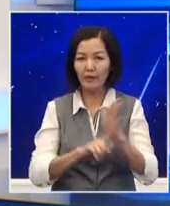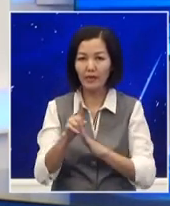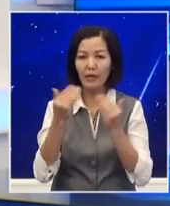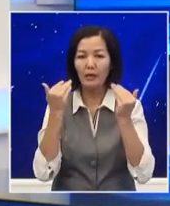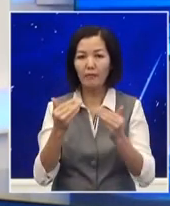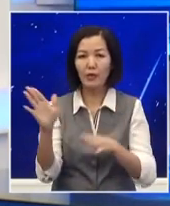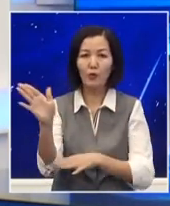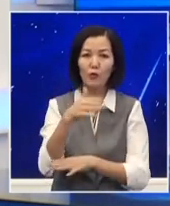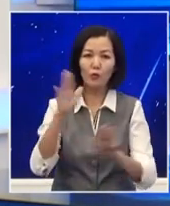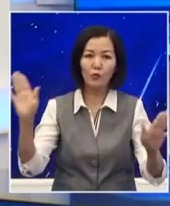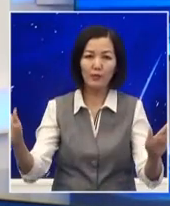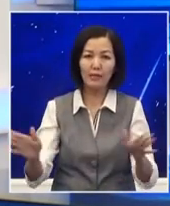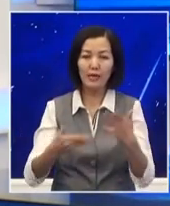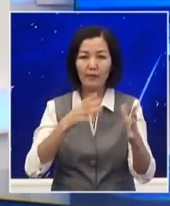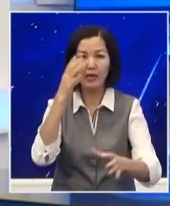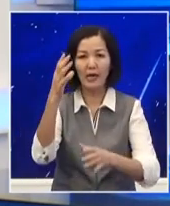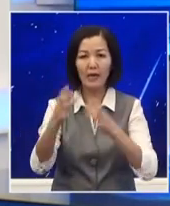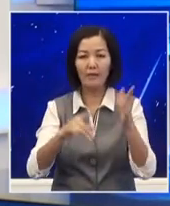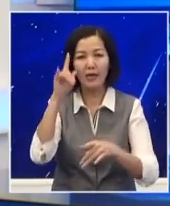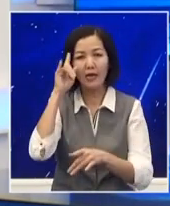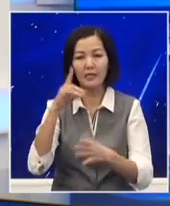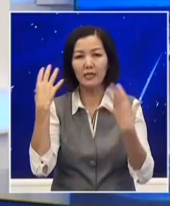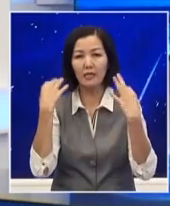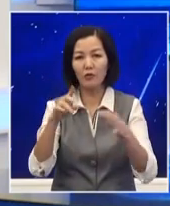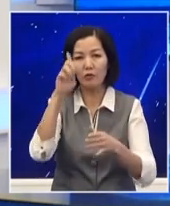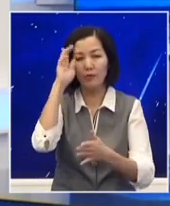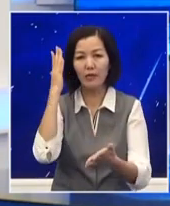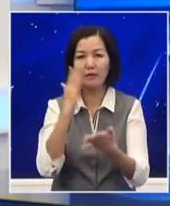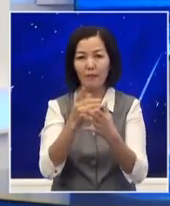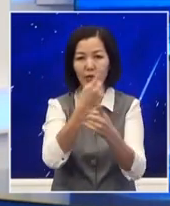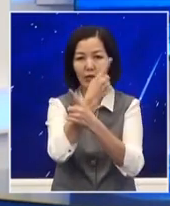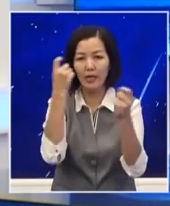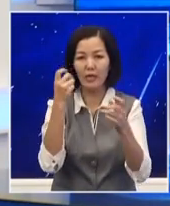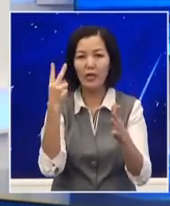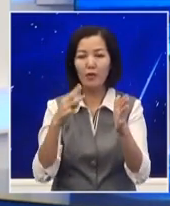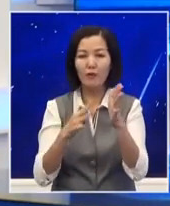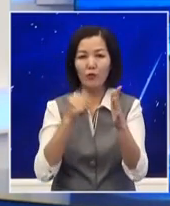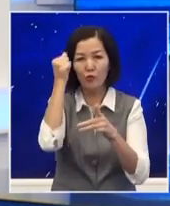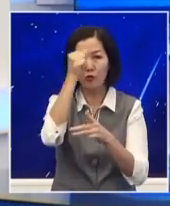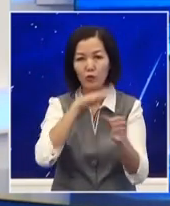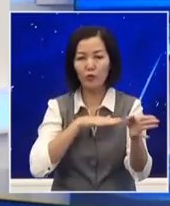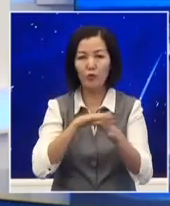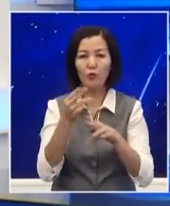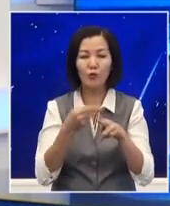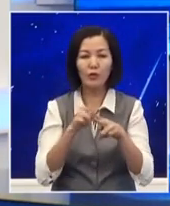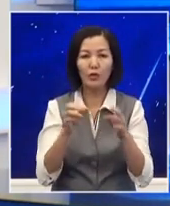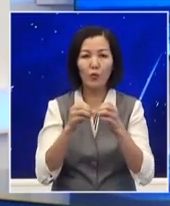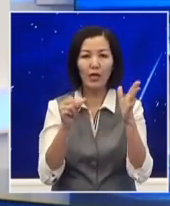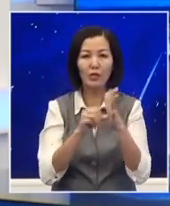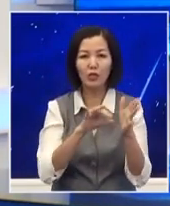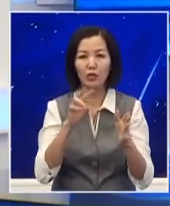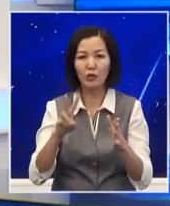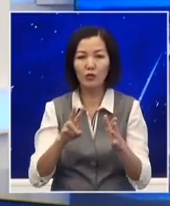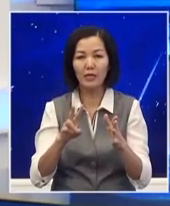көкке желбіретіп, әлемге Қазақстан деген тәуелсіз мемлекет барын жария еткенімізге 29 жыл толды. Осыған орай